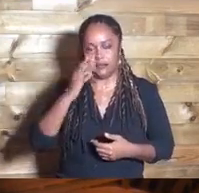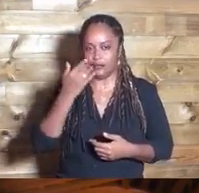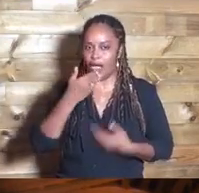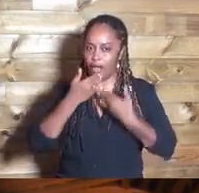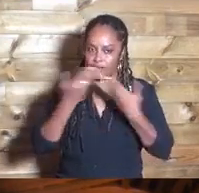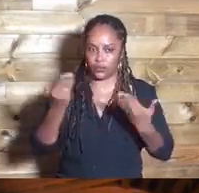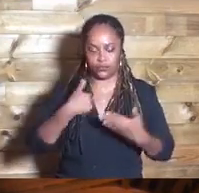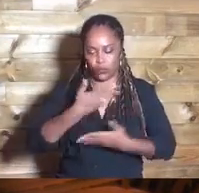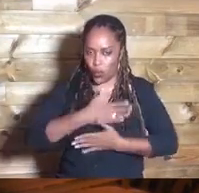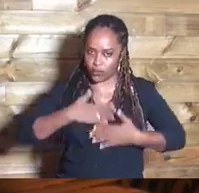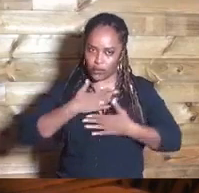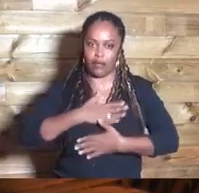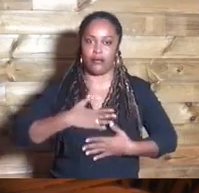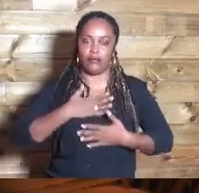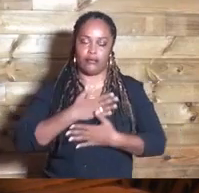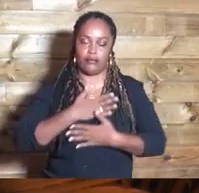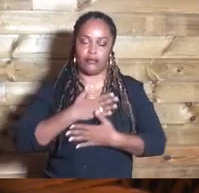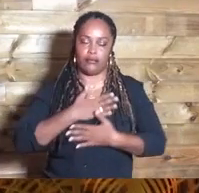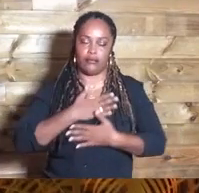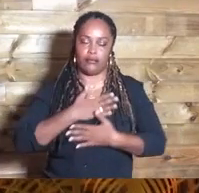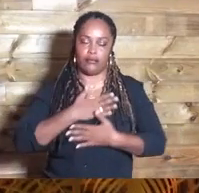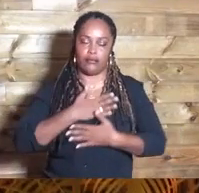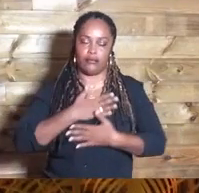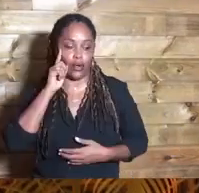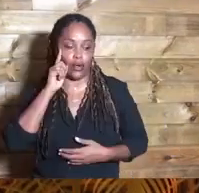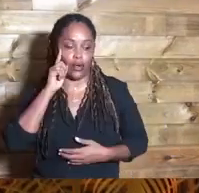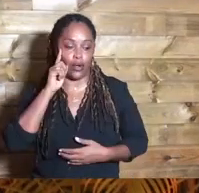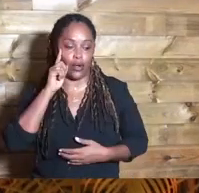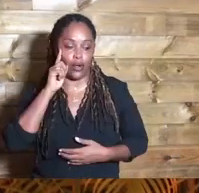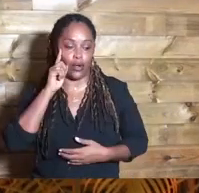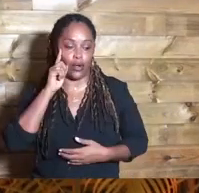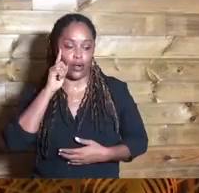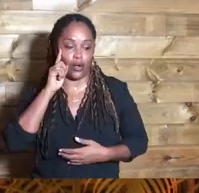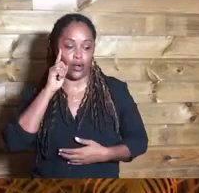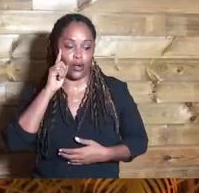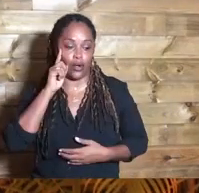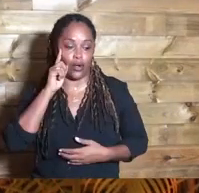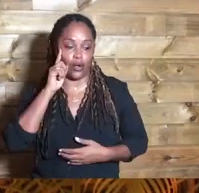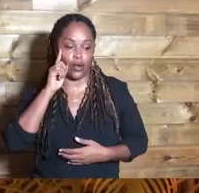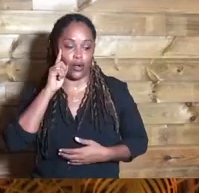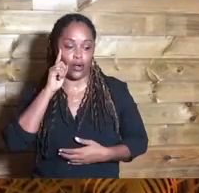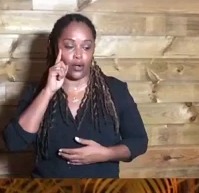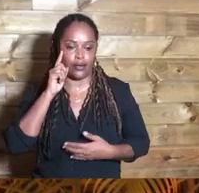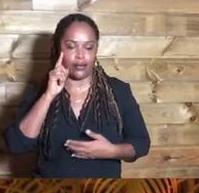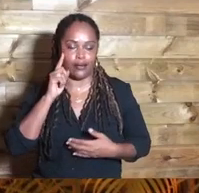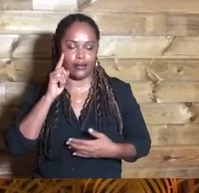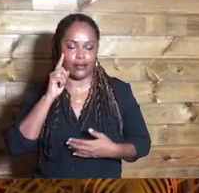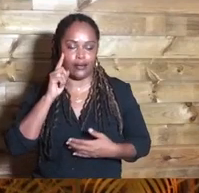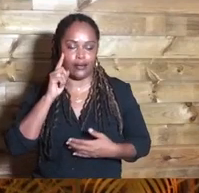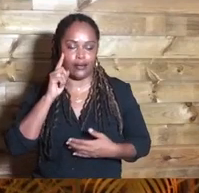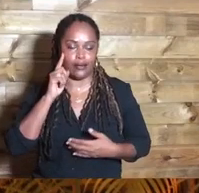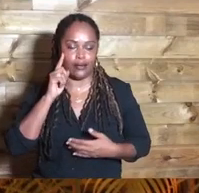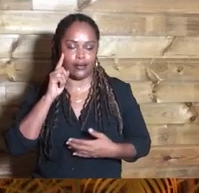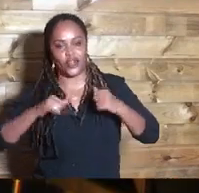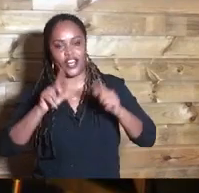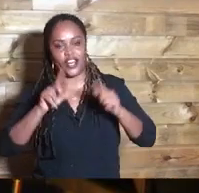Parce que, je suis là pas bout là, et même si vous voulez éteindre nous, vous pouvez j'en arriver à éteindre nous. Parce qu'il y a une celle là qui a clair